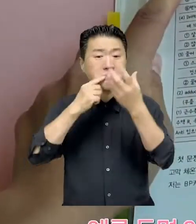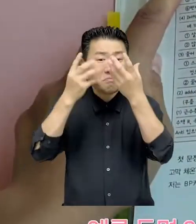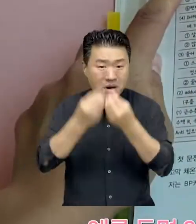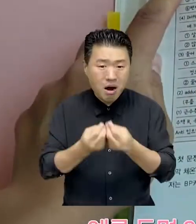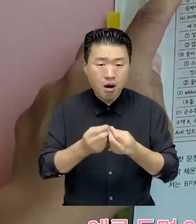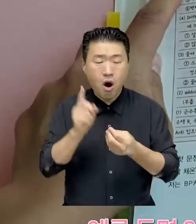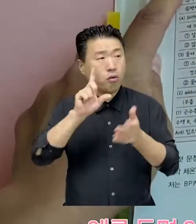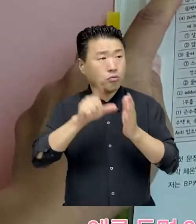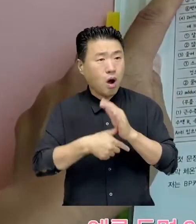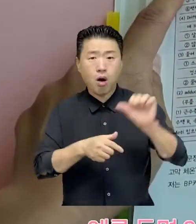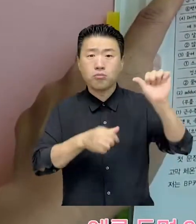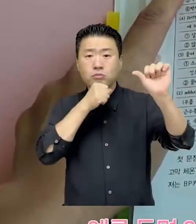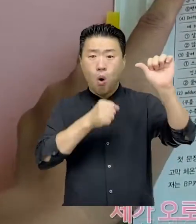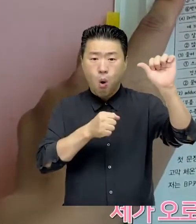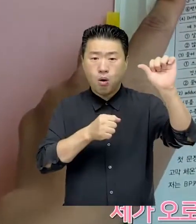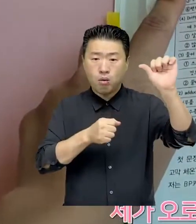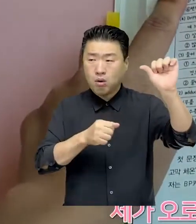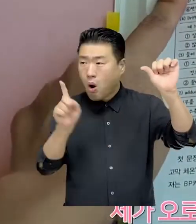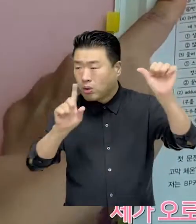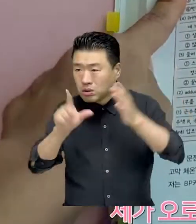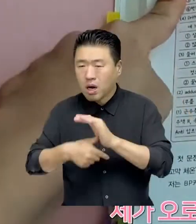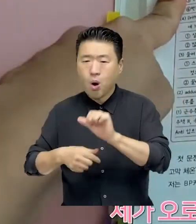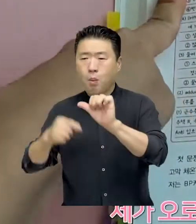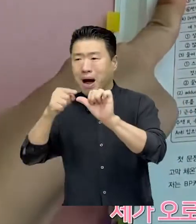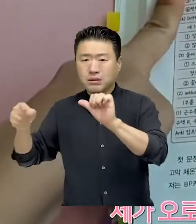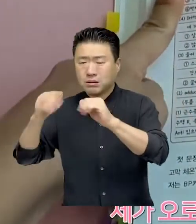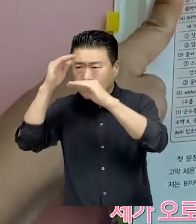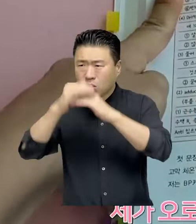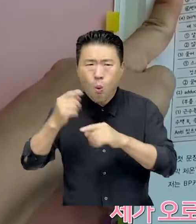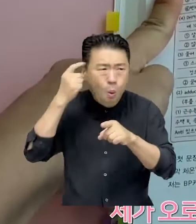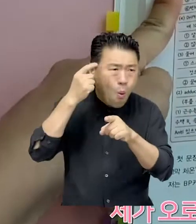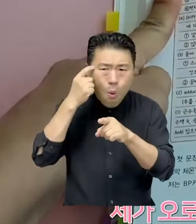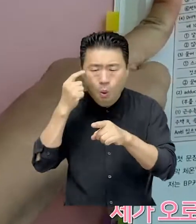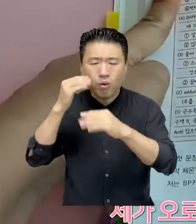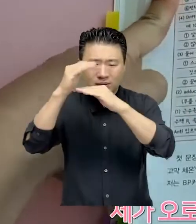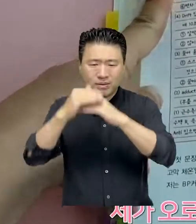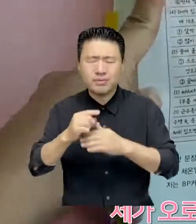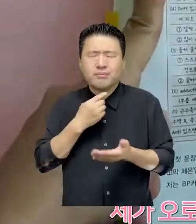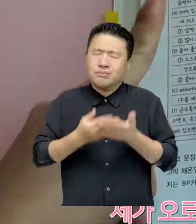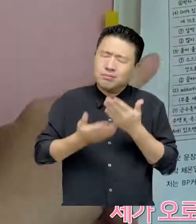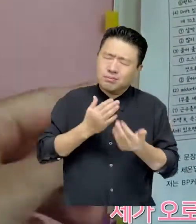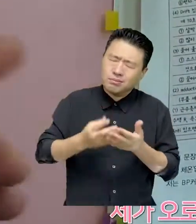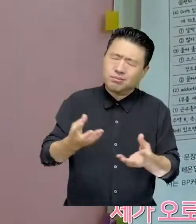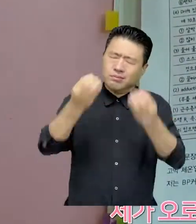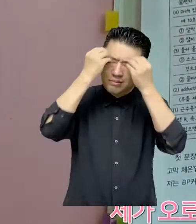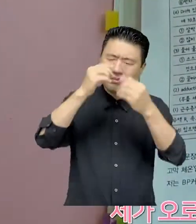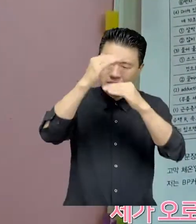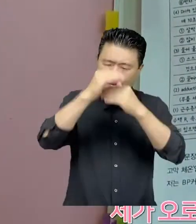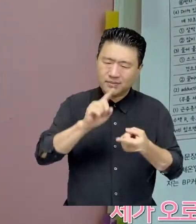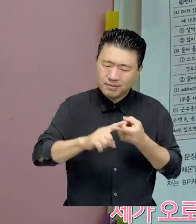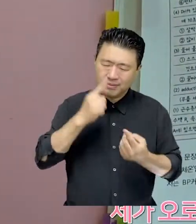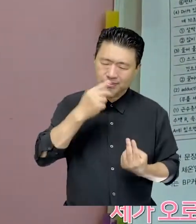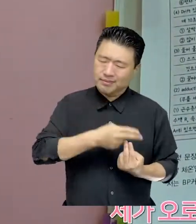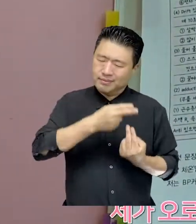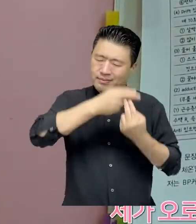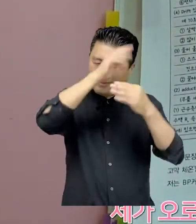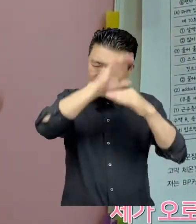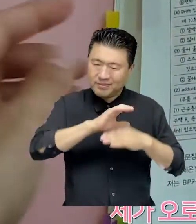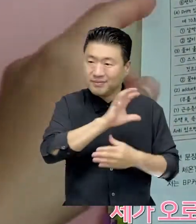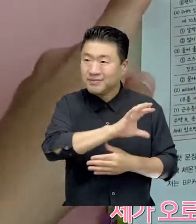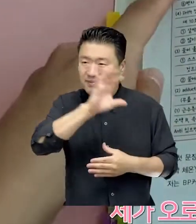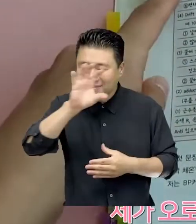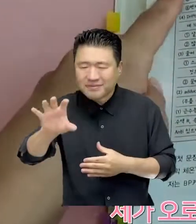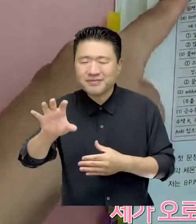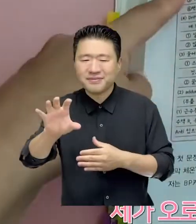나누거든요. 그래서 예를 들면 어떨 때는 5점이고 어떨 때는 5-를 주는지를 제가 오로지 경험에 의해서 축적했던